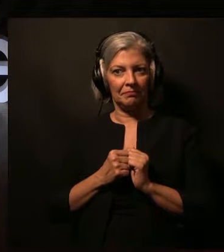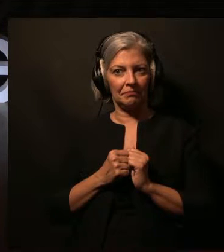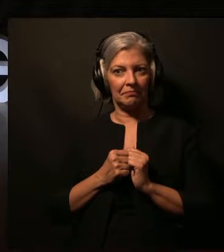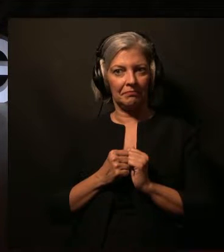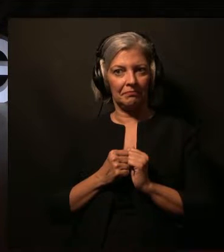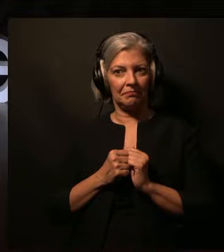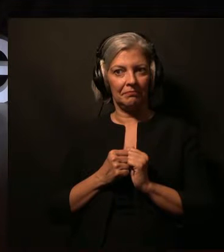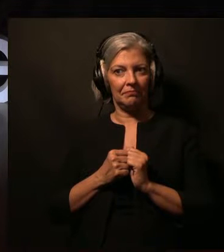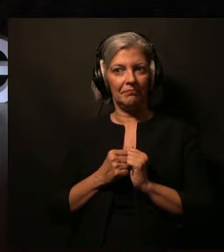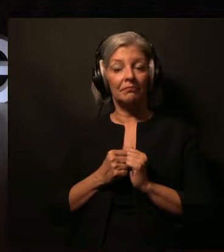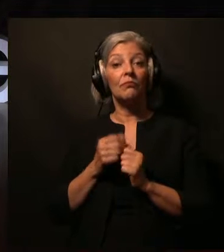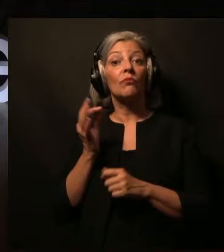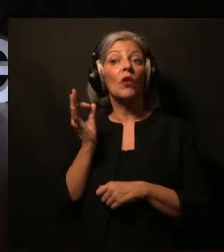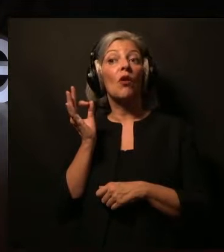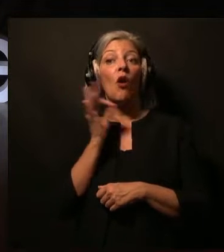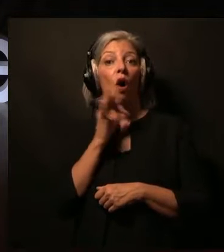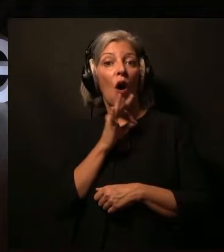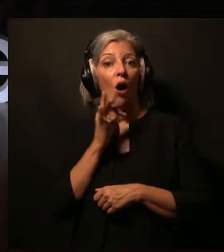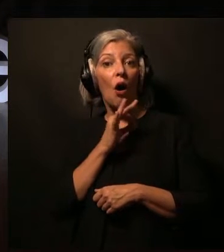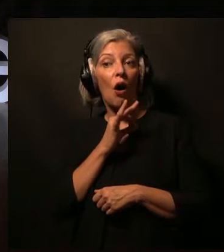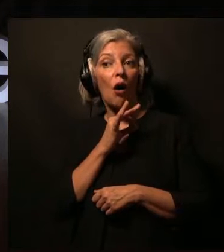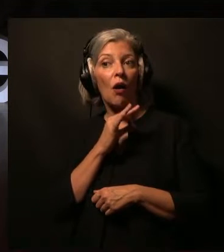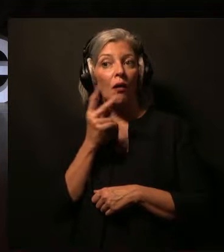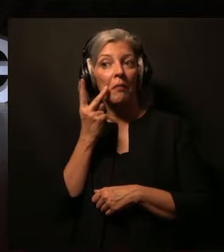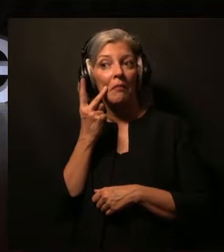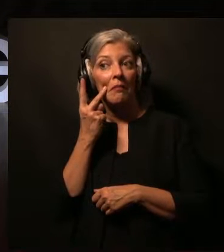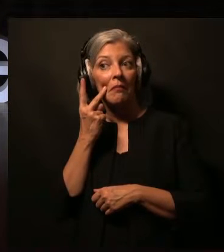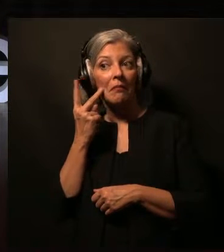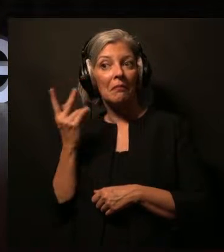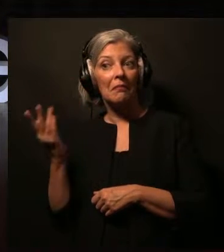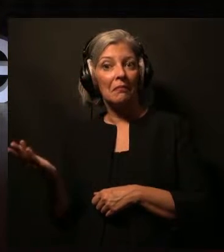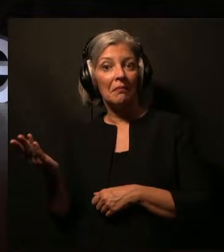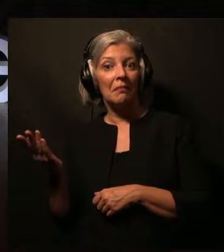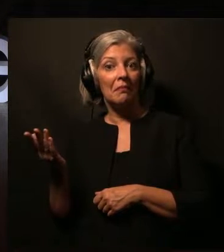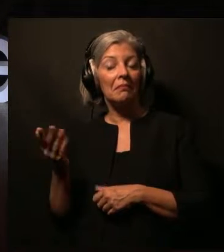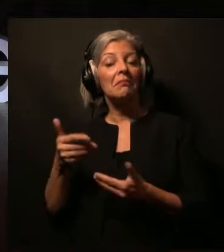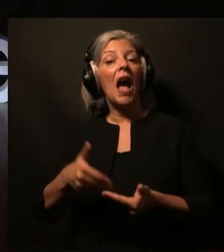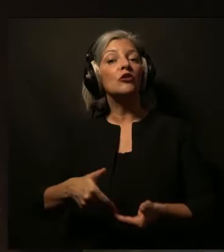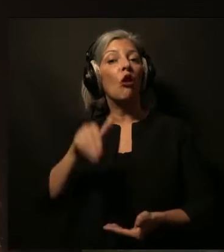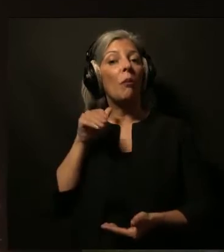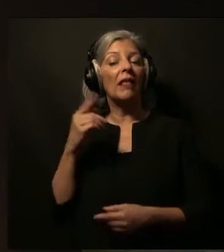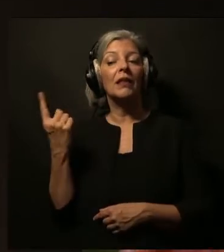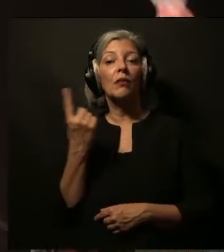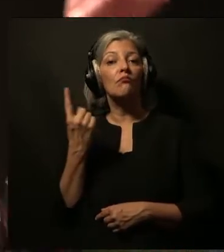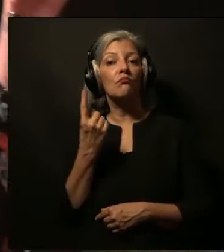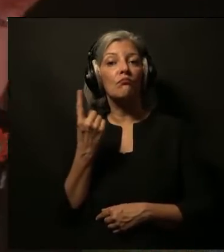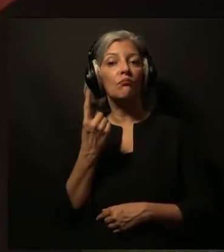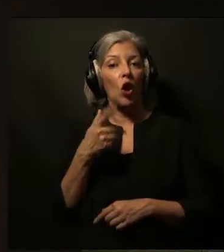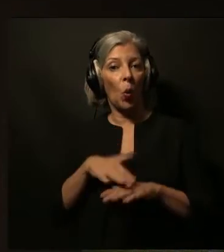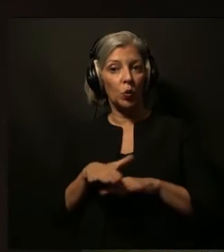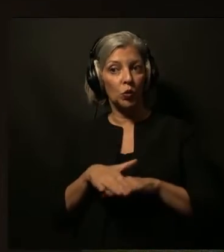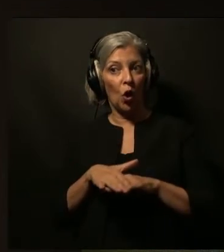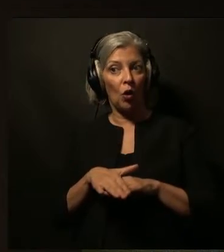funzionante Oppure possiamo passare dall'uso di questi assorbenti monouso a